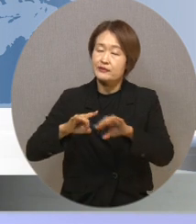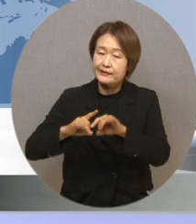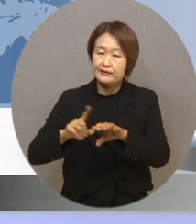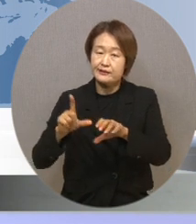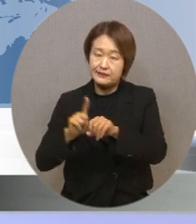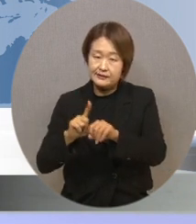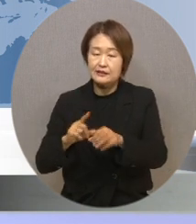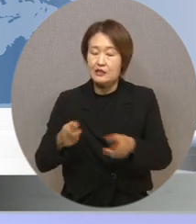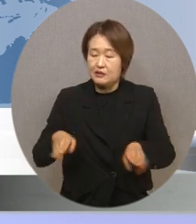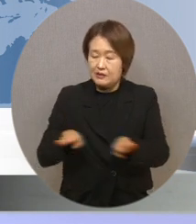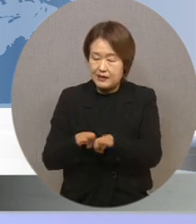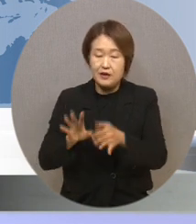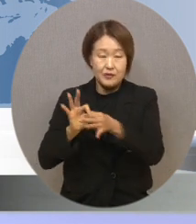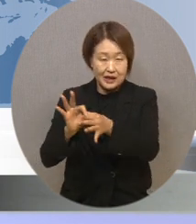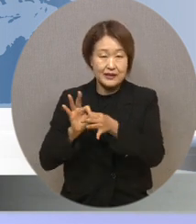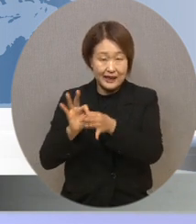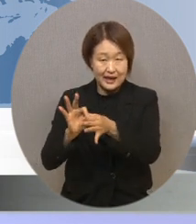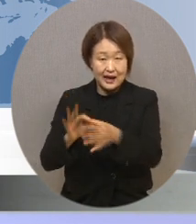유관기관이 함께하는